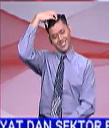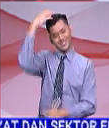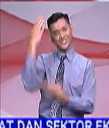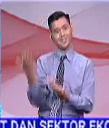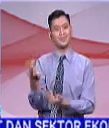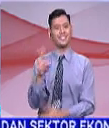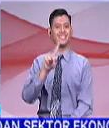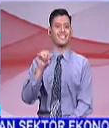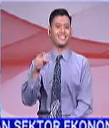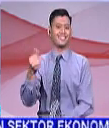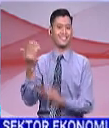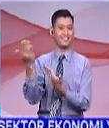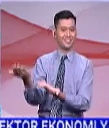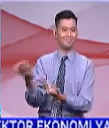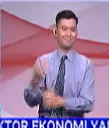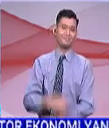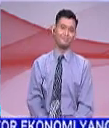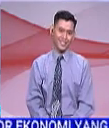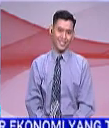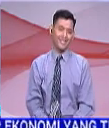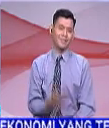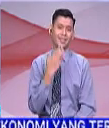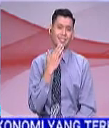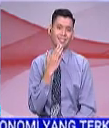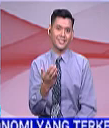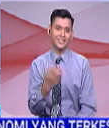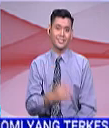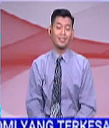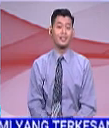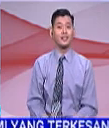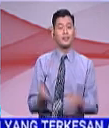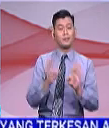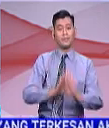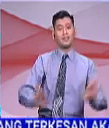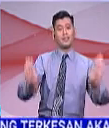Zaira. Terima kasih, Sam. Saudara, berita wilayah terlihat seketika.